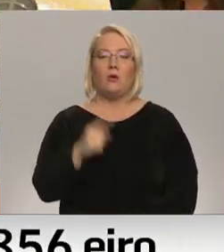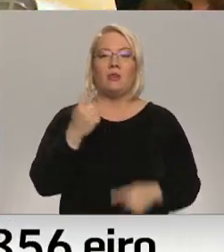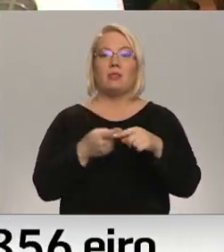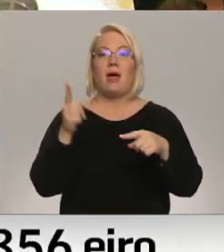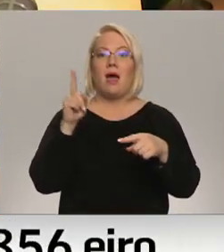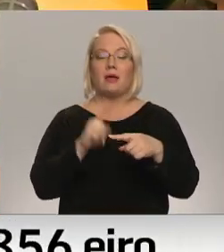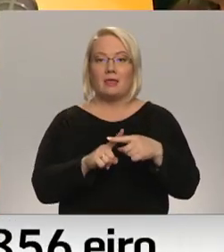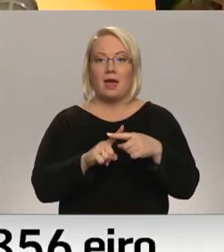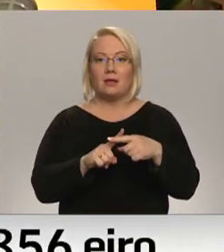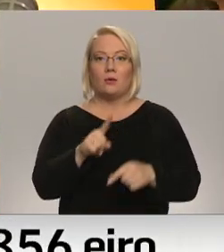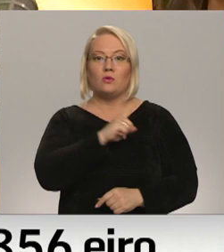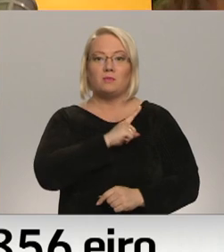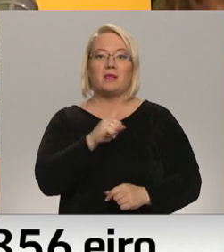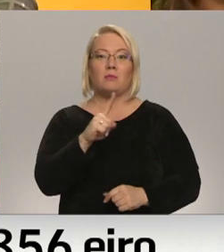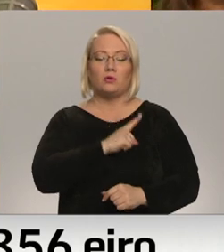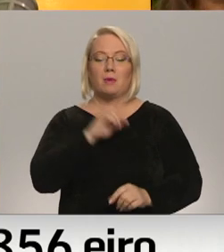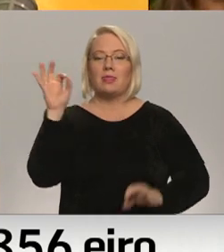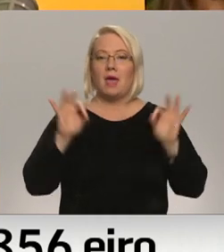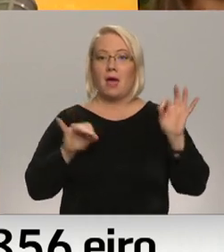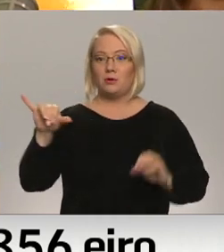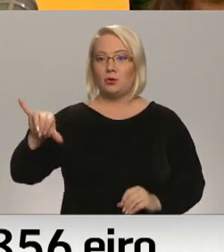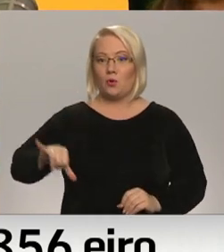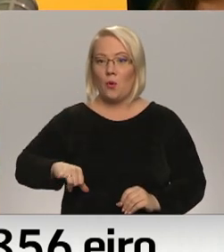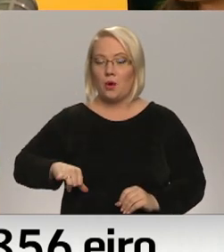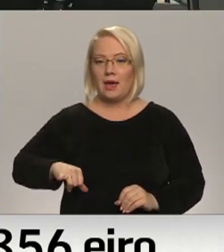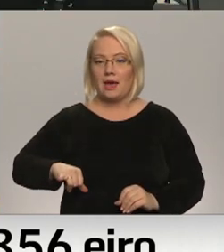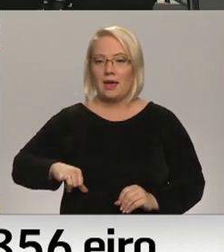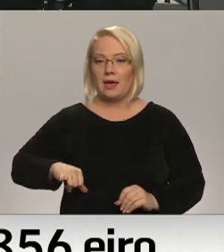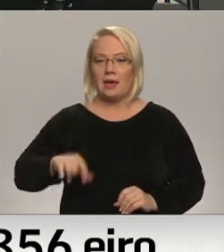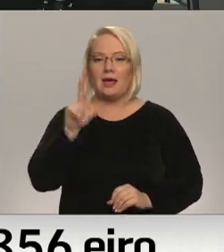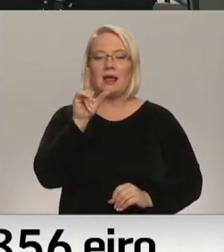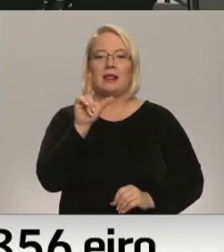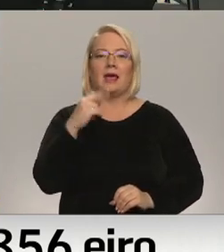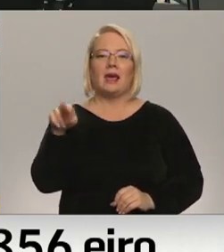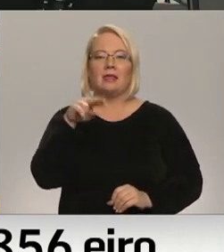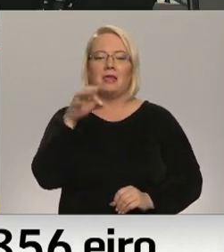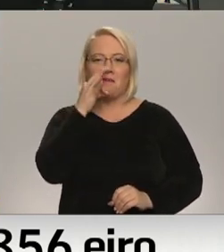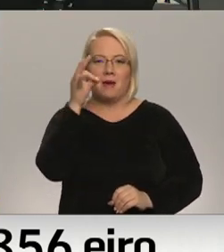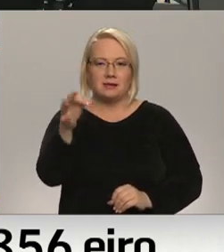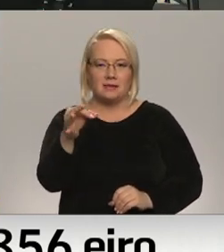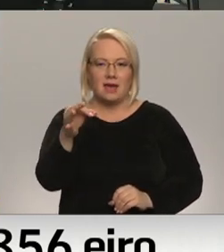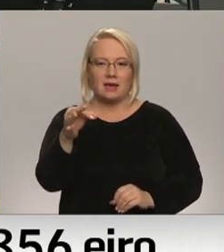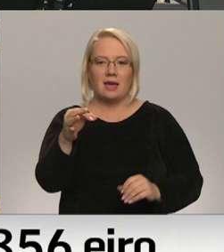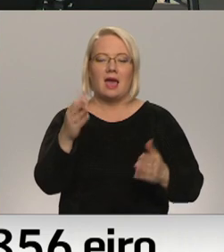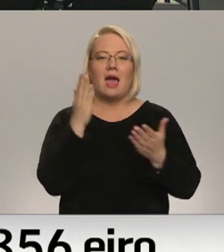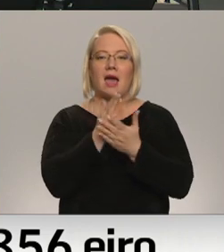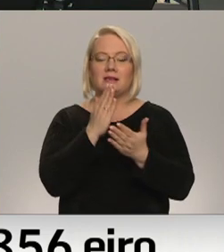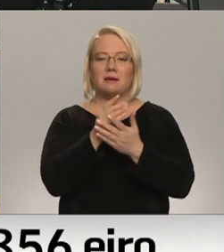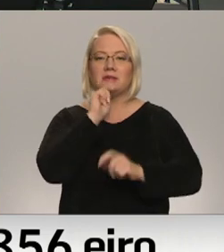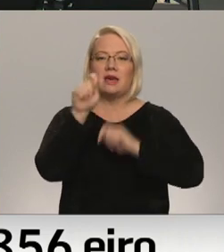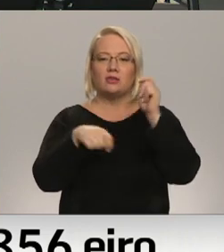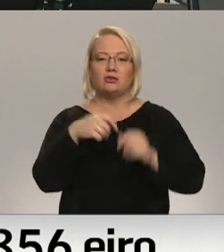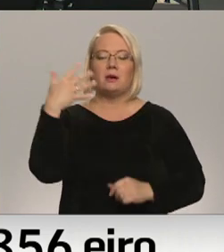tātad. Uzmanību, dāmas un kungi. Linda, saki, kas ir tas, ko mēs redzam? Esam